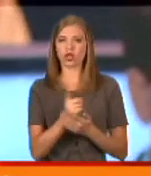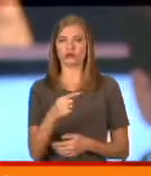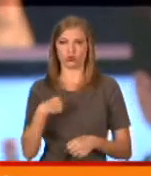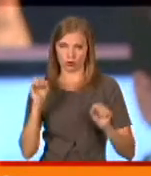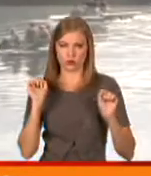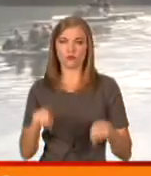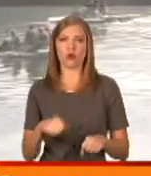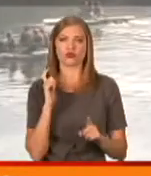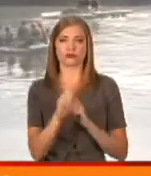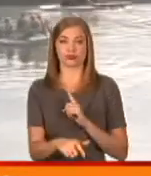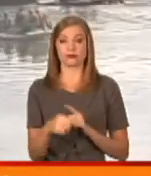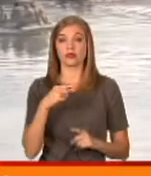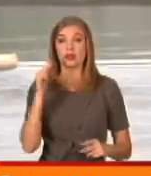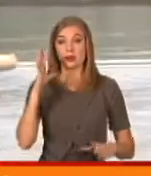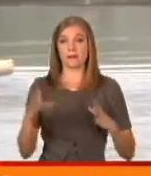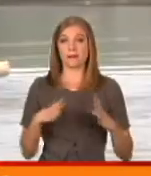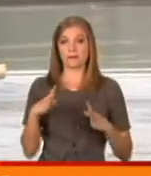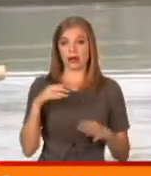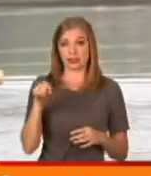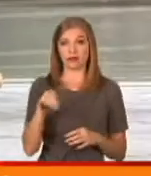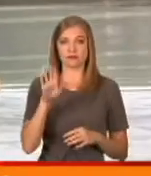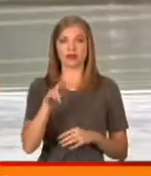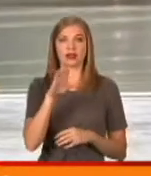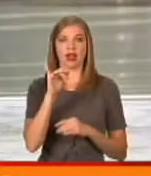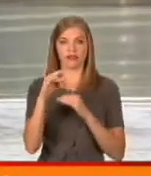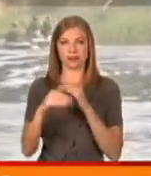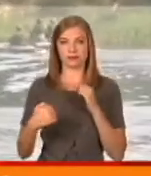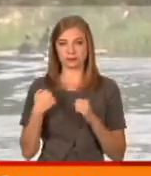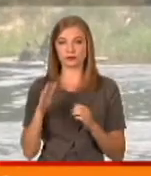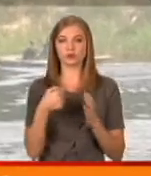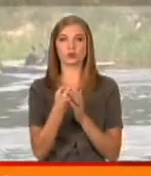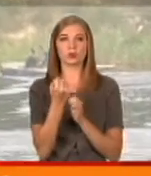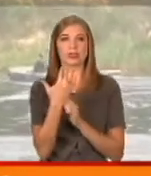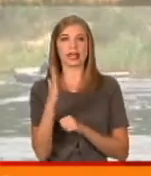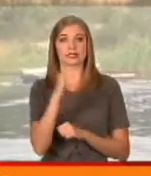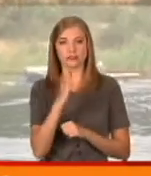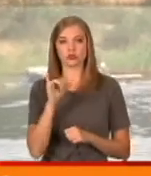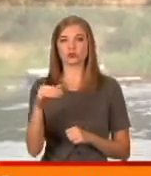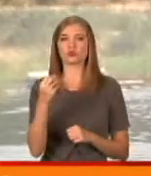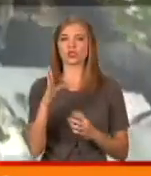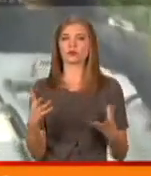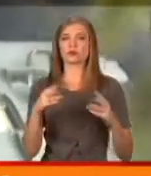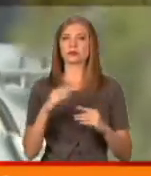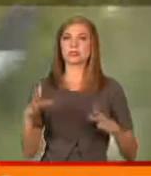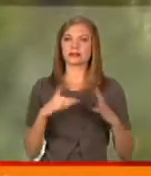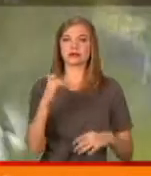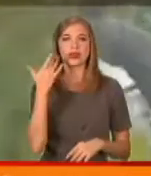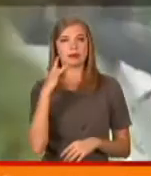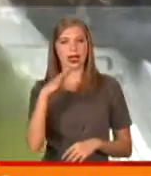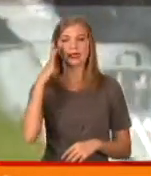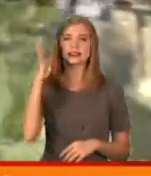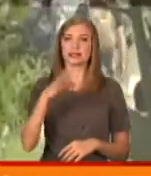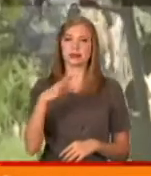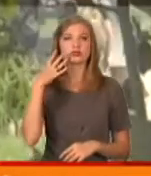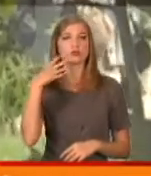зубам можно ударить. Маневри Rapid Trident на Яворівському полігоні триватимуть до 15 вересня. Попереду у військових спільні тренування з американськими,